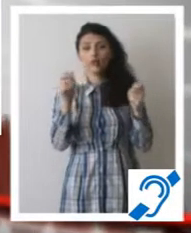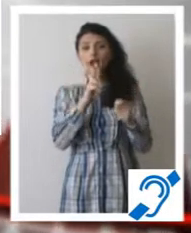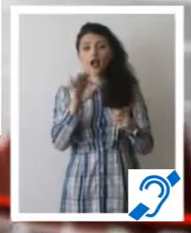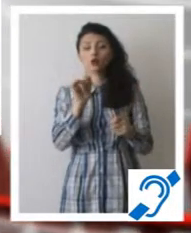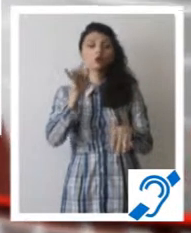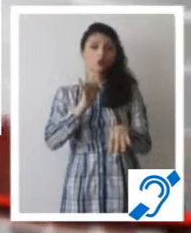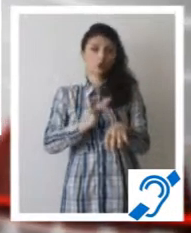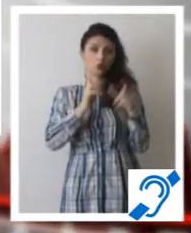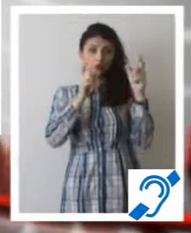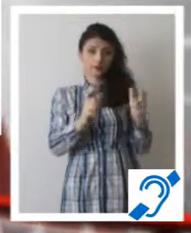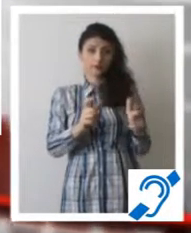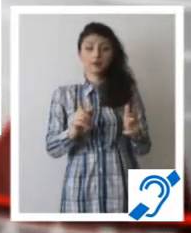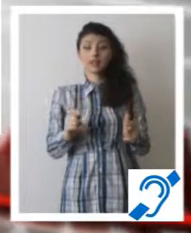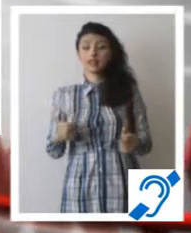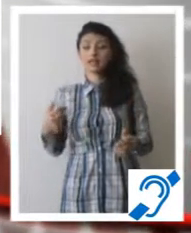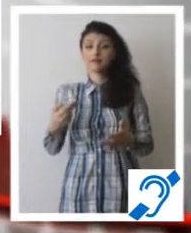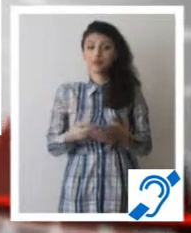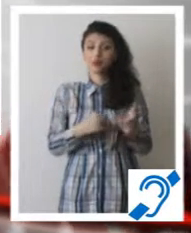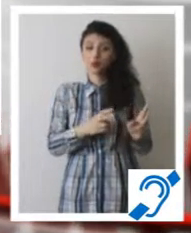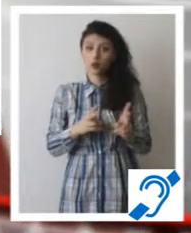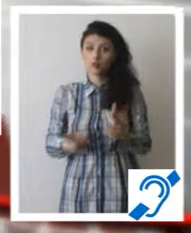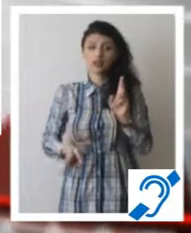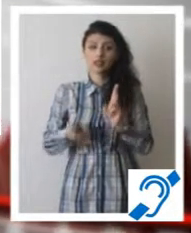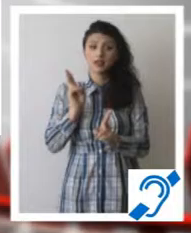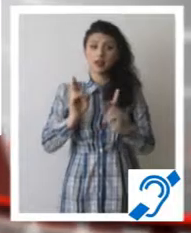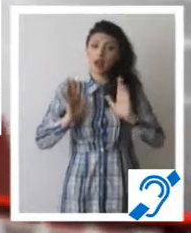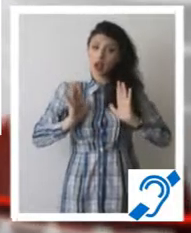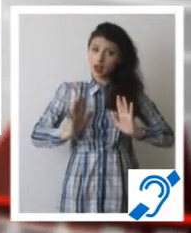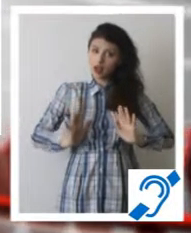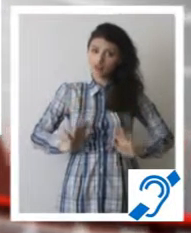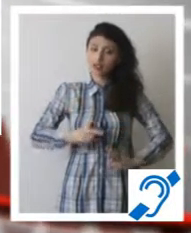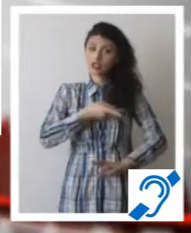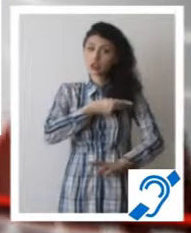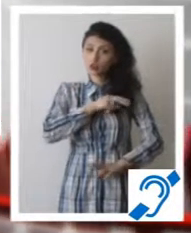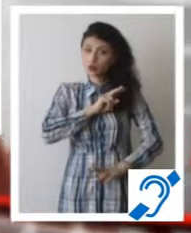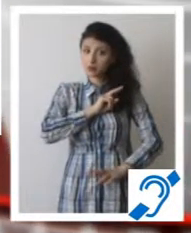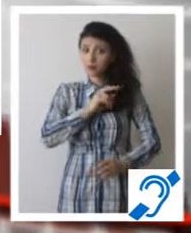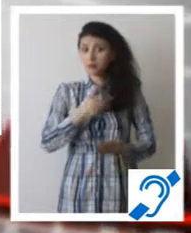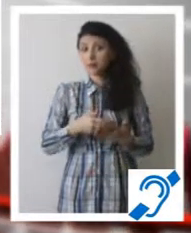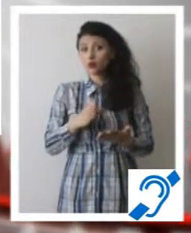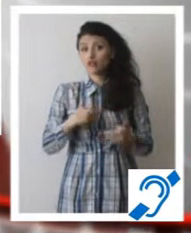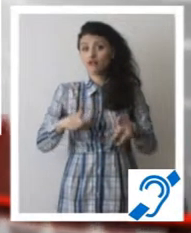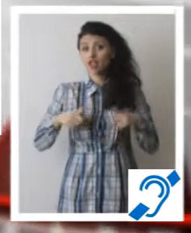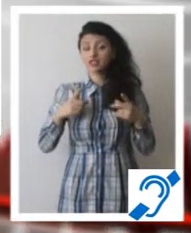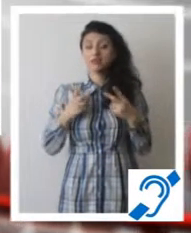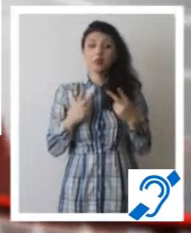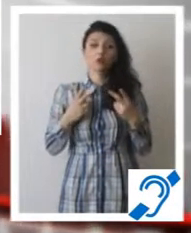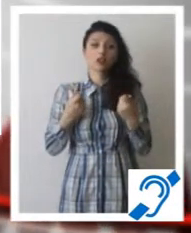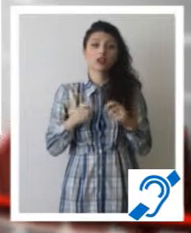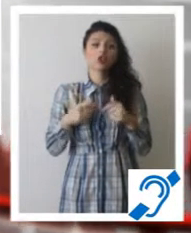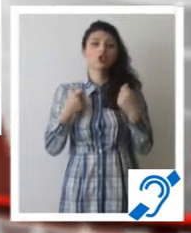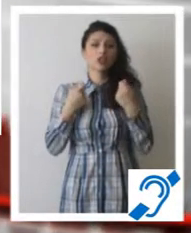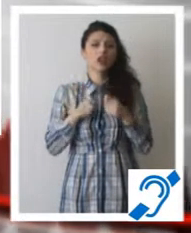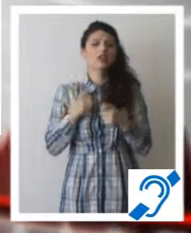cazurile medicale. Să revenim la normal și să tratăm cu calmitate și cu responsabilitate, deoarece viața este mai importantă